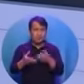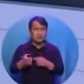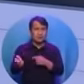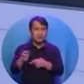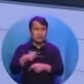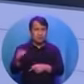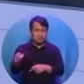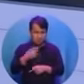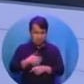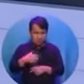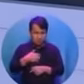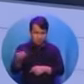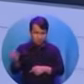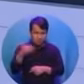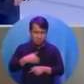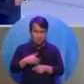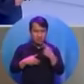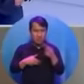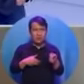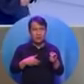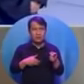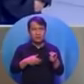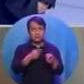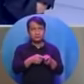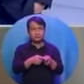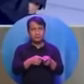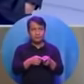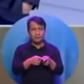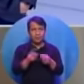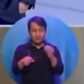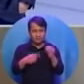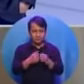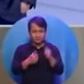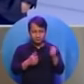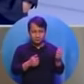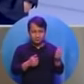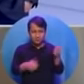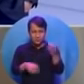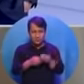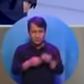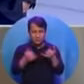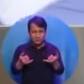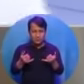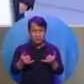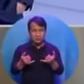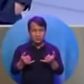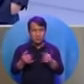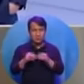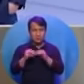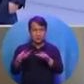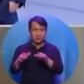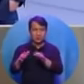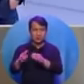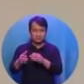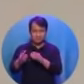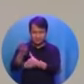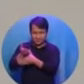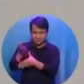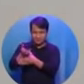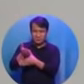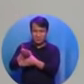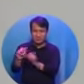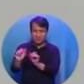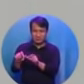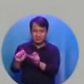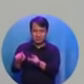Ang kanya pong inireklamo, yung pong bang meron pong mga nakabalandang paninda sa hallway